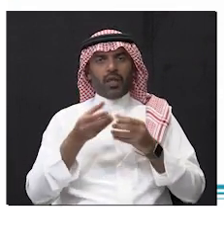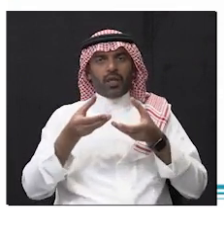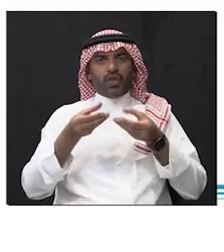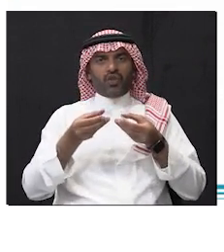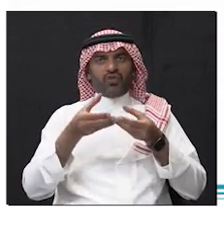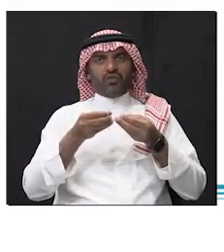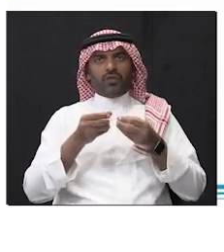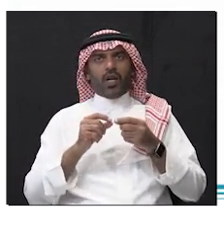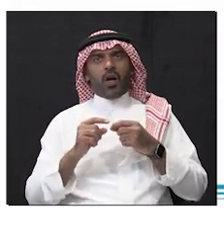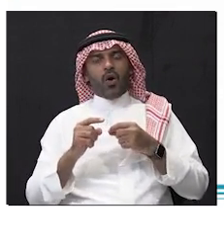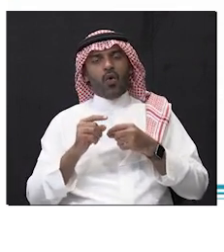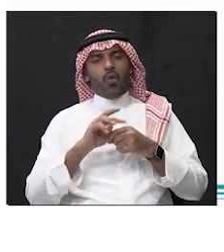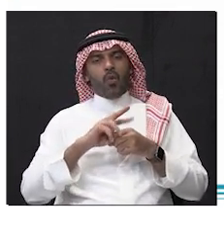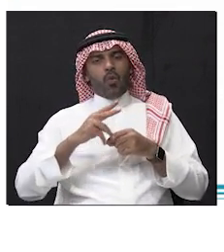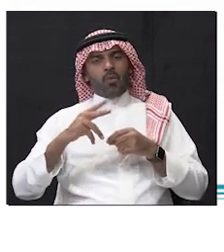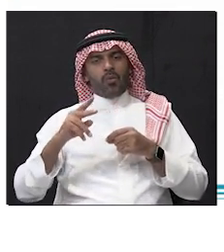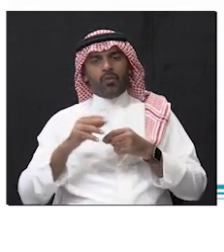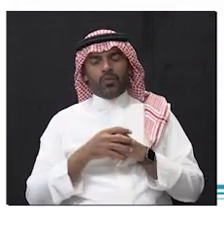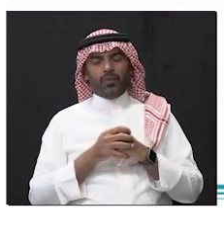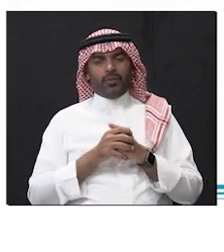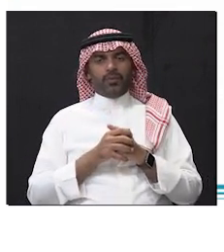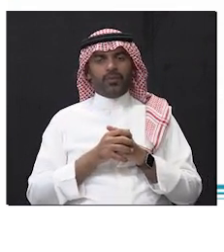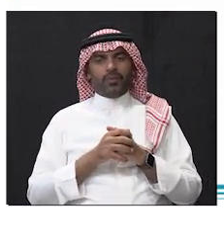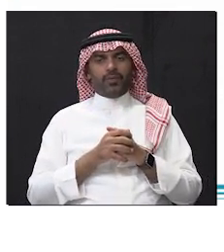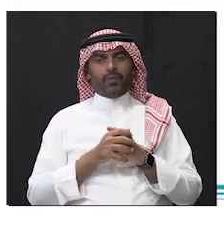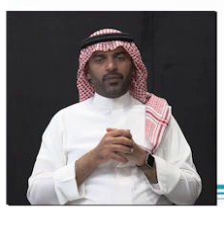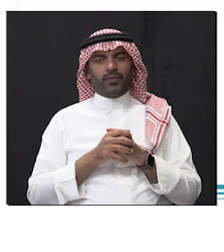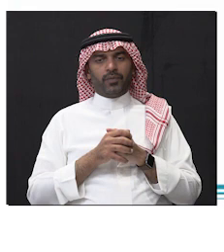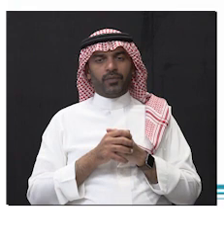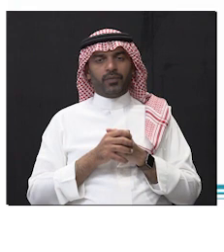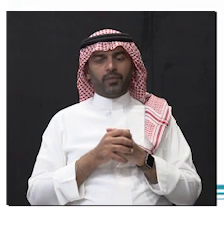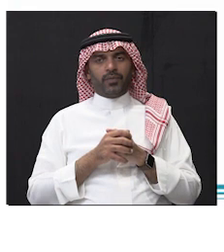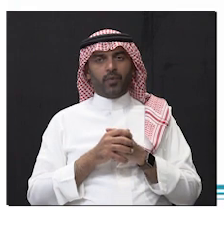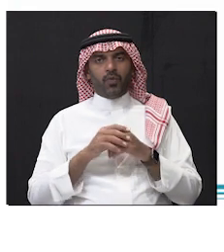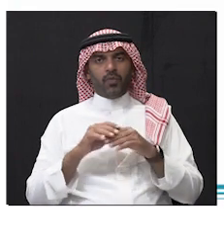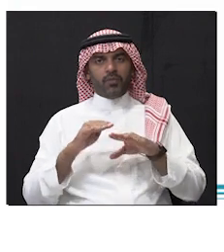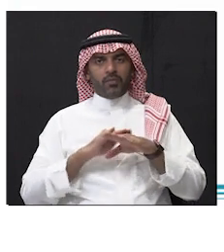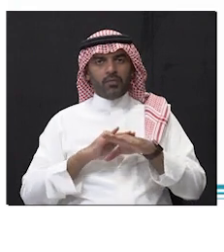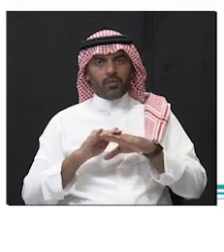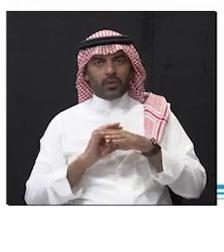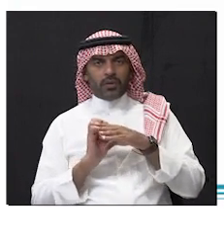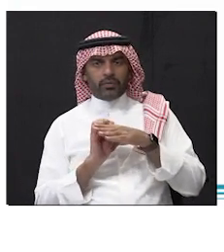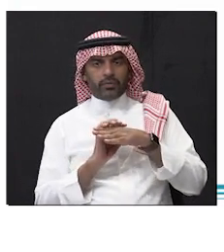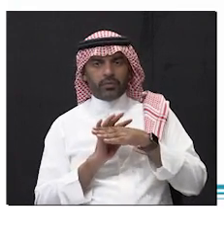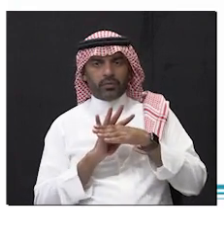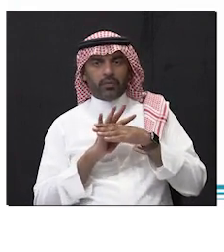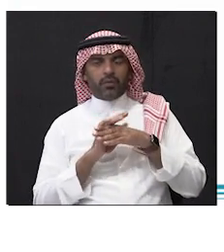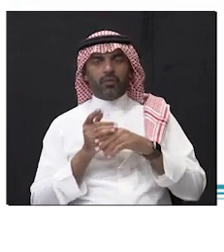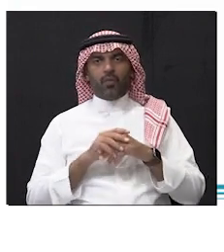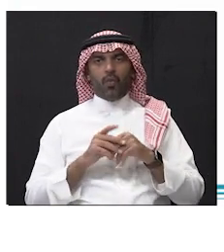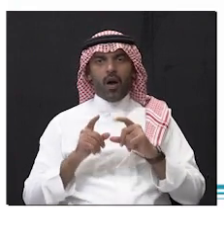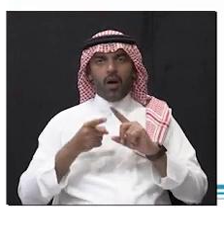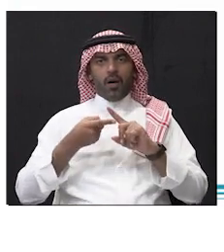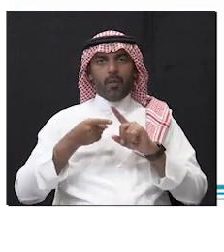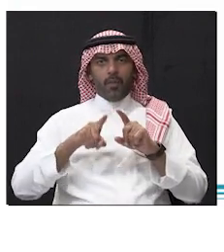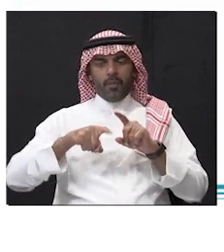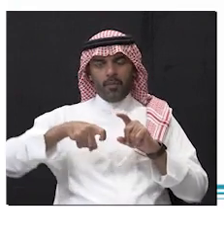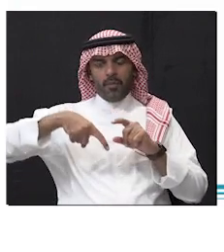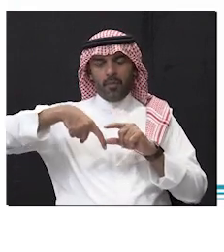والديدان الإسطوانية والرخويات والديدان الحلقية وشوكيات الجلد